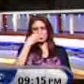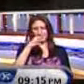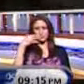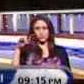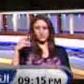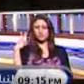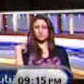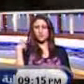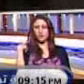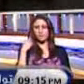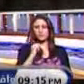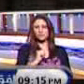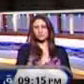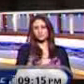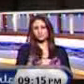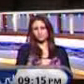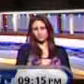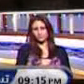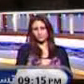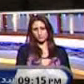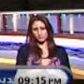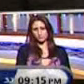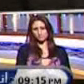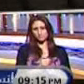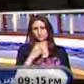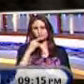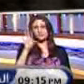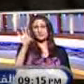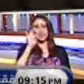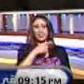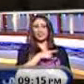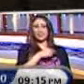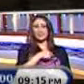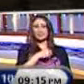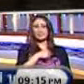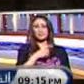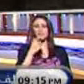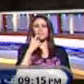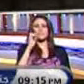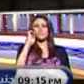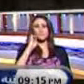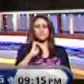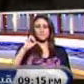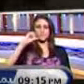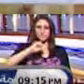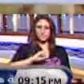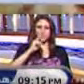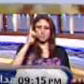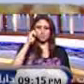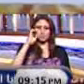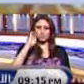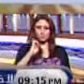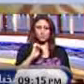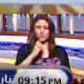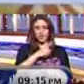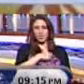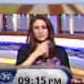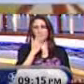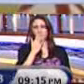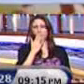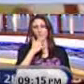طب أنا عفوا بس أنا هقول بس اسم البابا، تم اختيار البابا جورج مارو من أمريكا اللاتينية ليكون